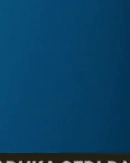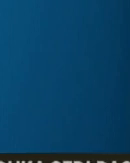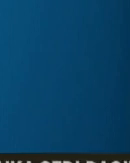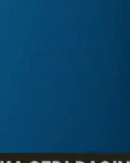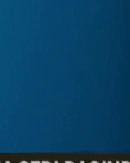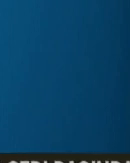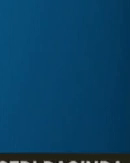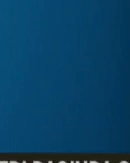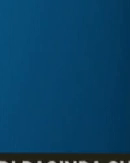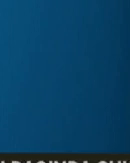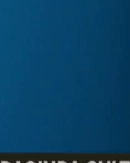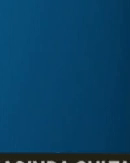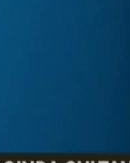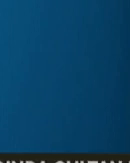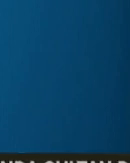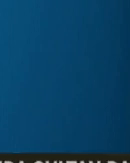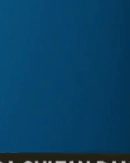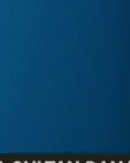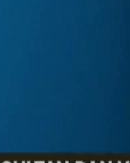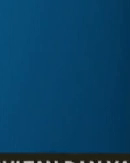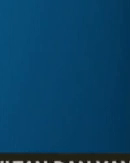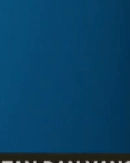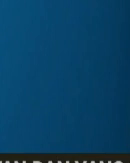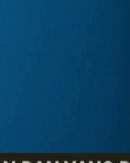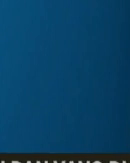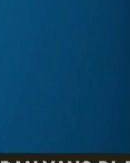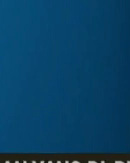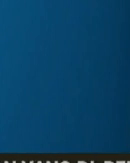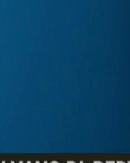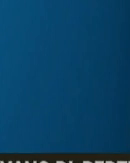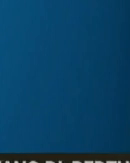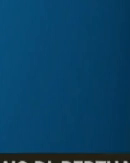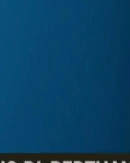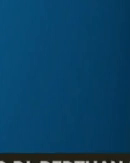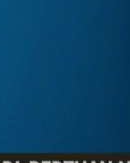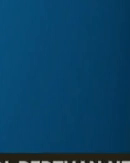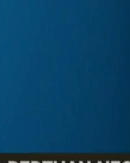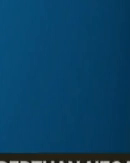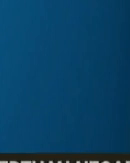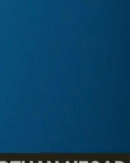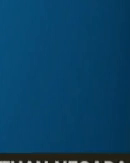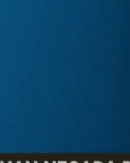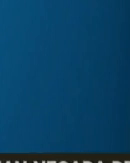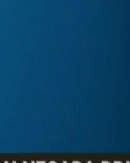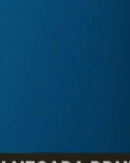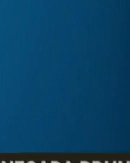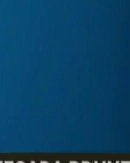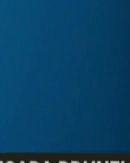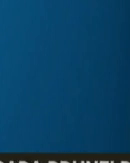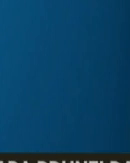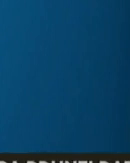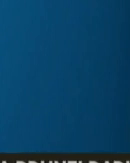atau berjumpa terus pegal compliance dan proyesenan di bangunan jabatan perhematan Farmasi Kampung Madara